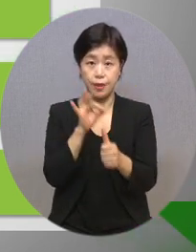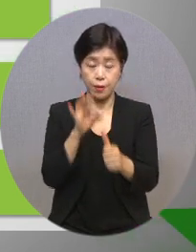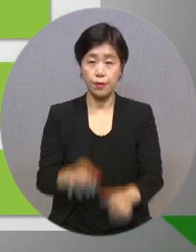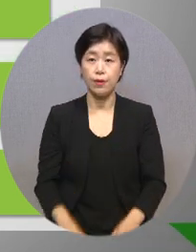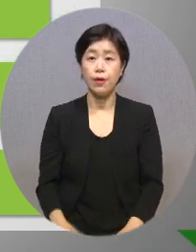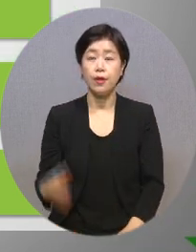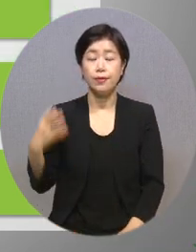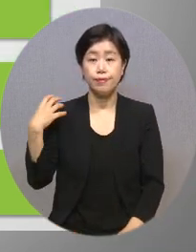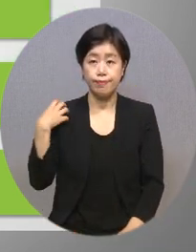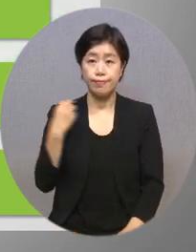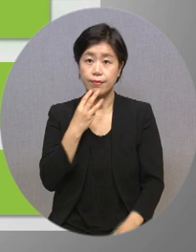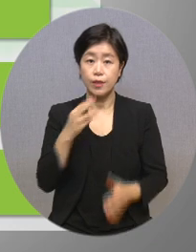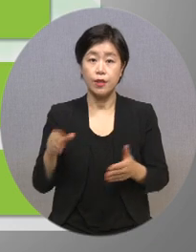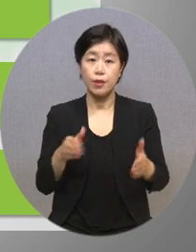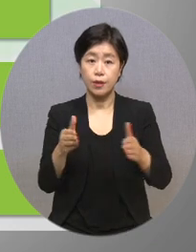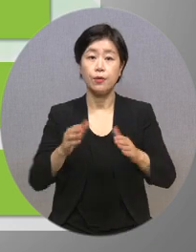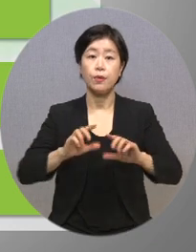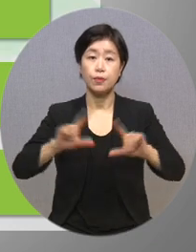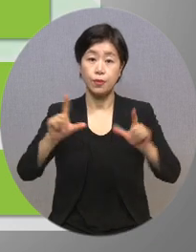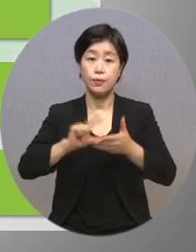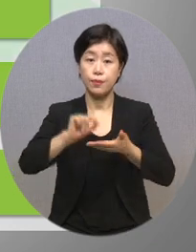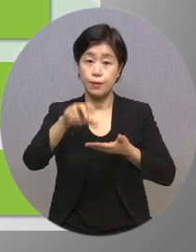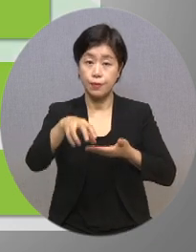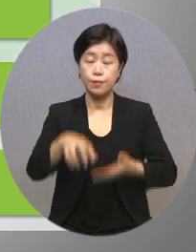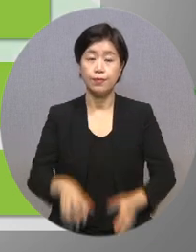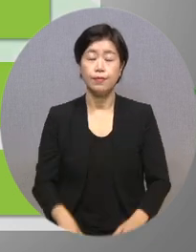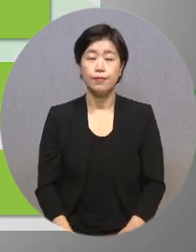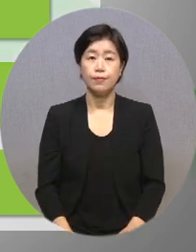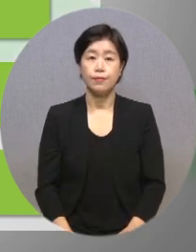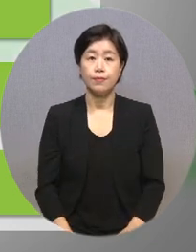담당 지사는 경기 동부지사입니다.